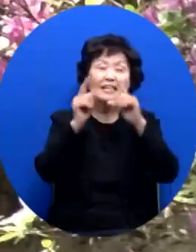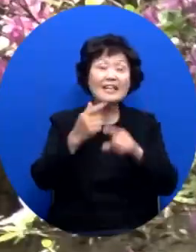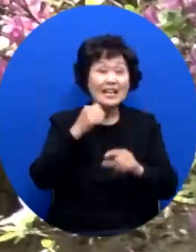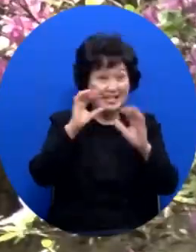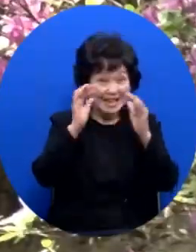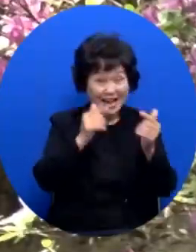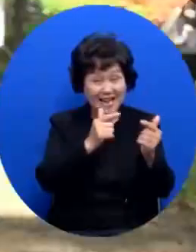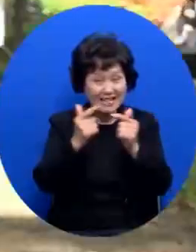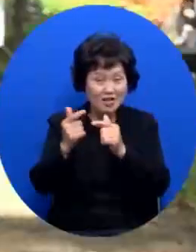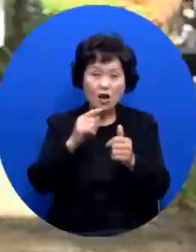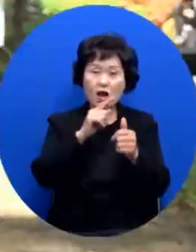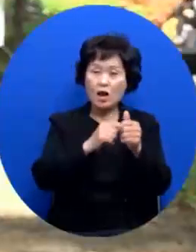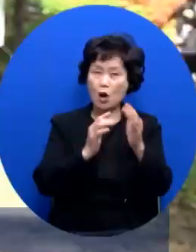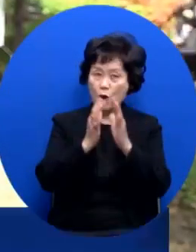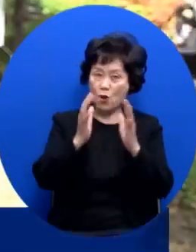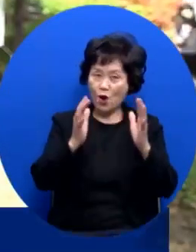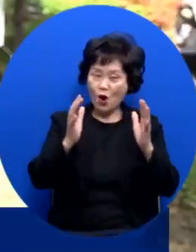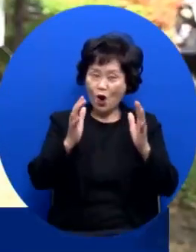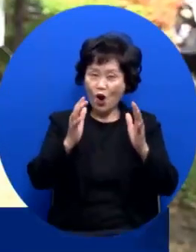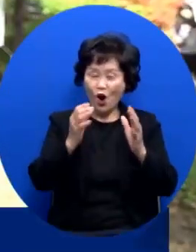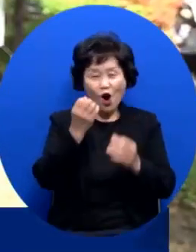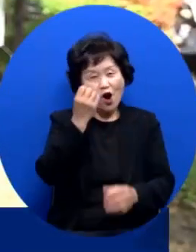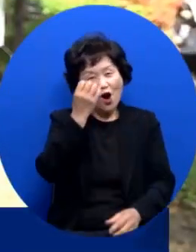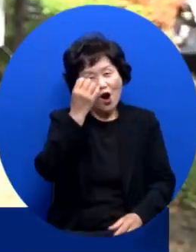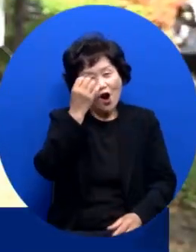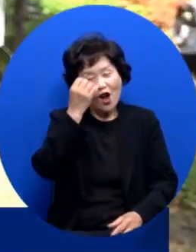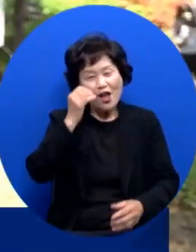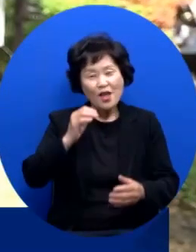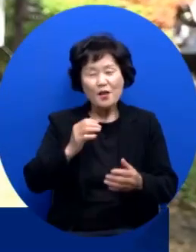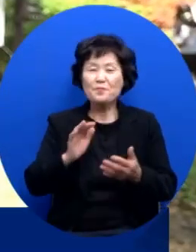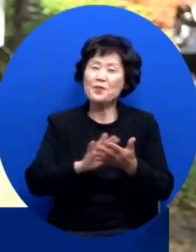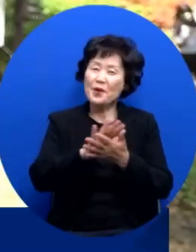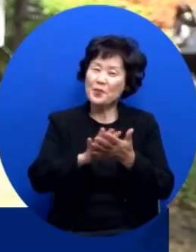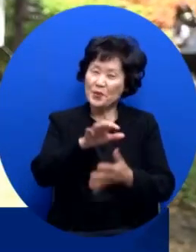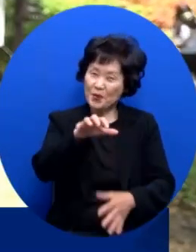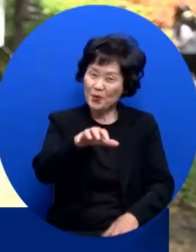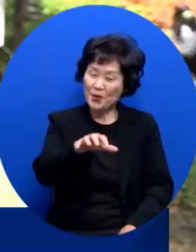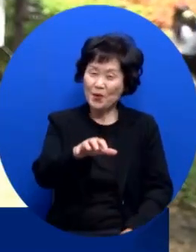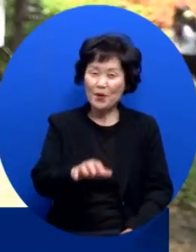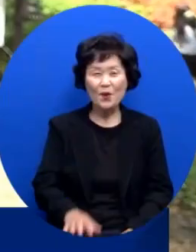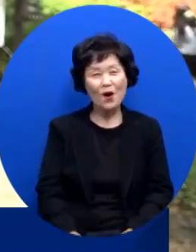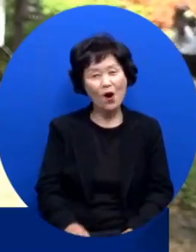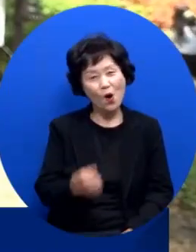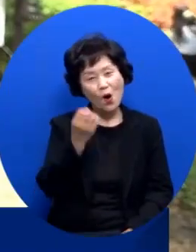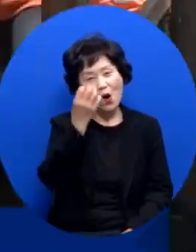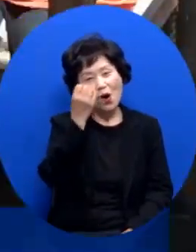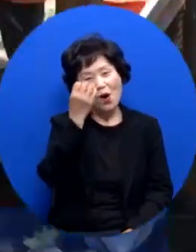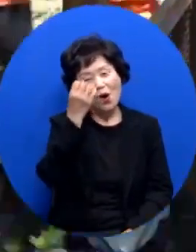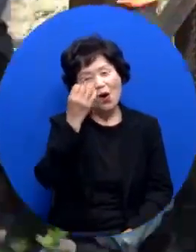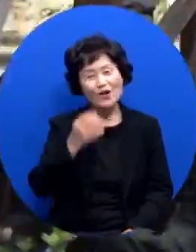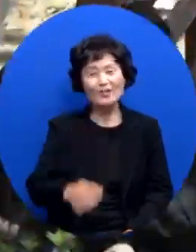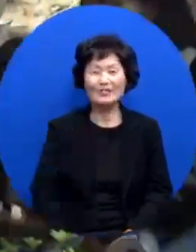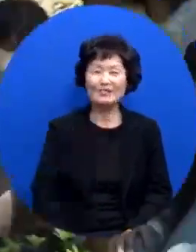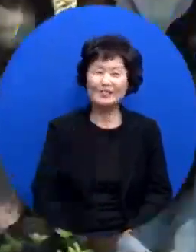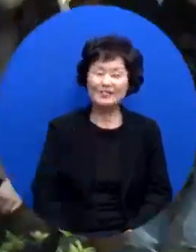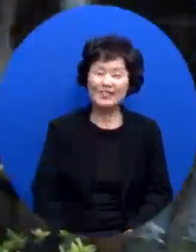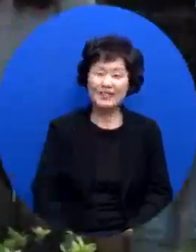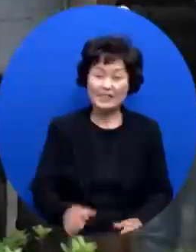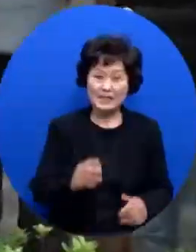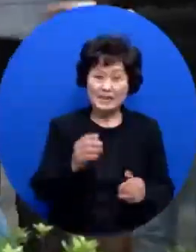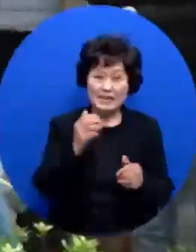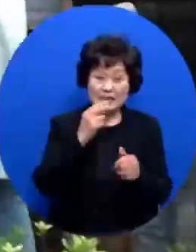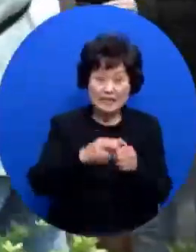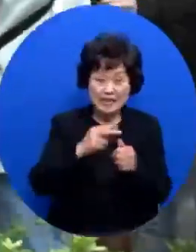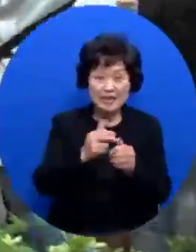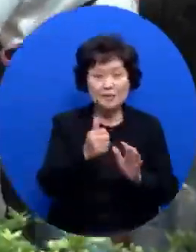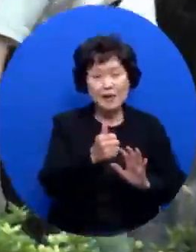놀이터입니다. 집게가 있는 게 신기해요. 집게벌레 처음 봐요, 빈이? 네. 선생님을 따라